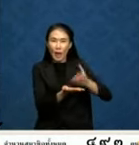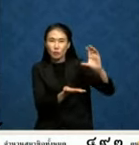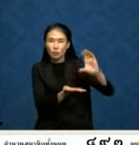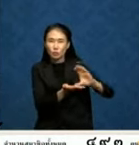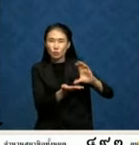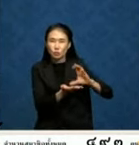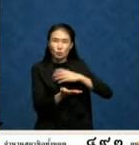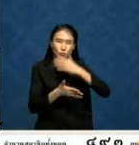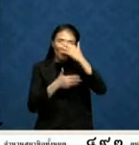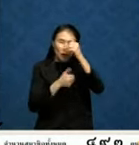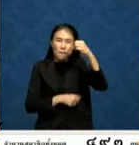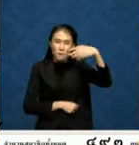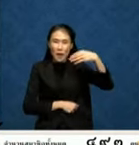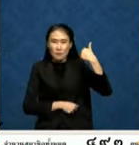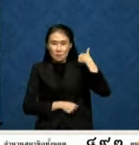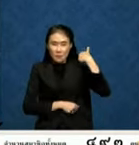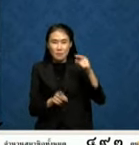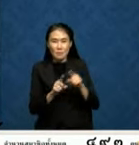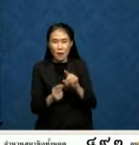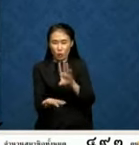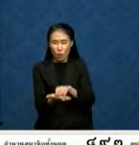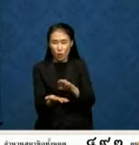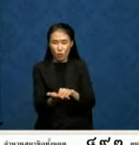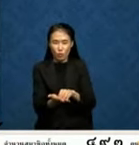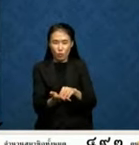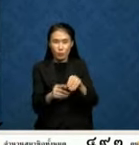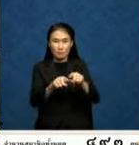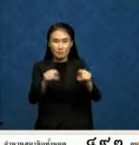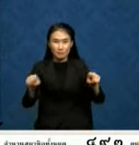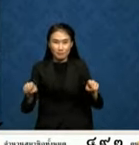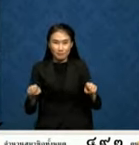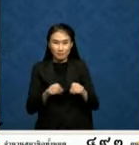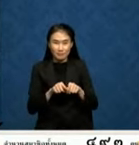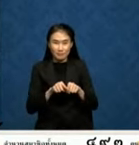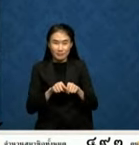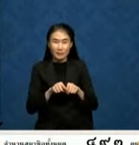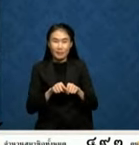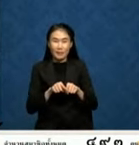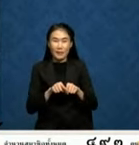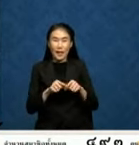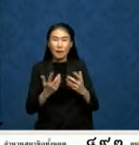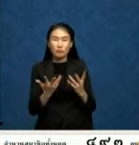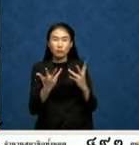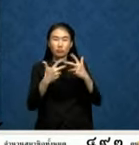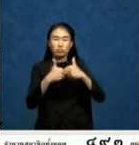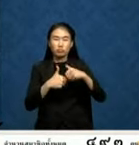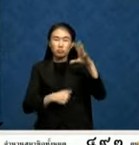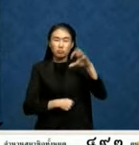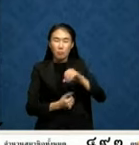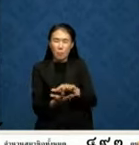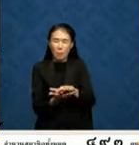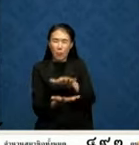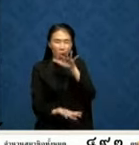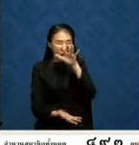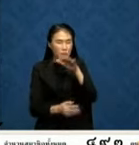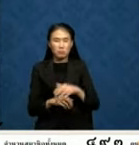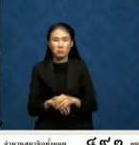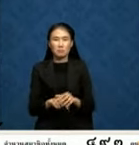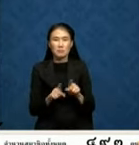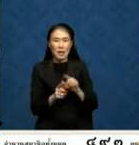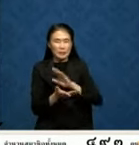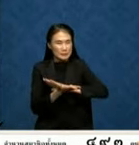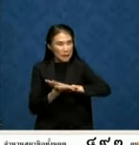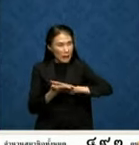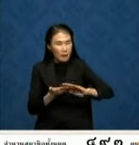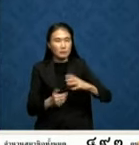นใจนะครับโดยเฉพาะเรื่องของ data center นะครับซึ่งก็ใช้พลังงานที่ค่อนข้างมหาศาลนะครับแล้วก็ต้องการพลังงานที่สะอาดด้ว